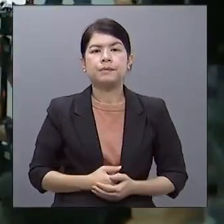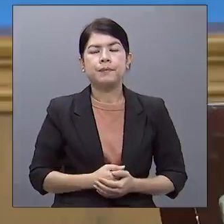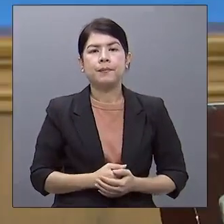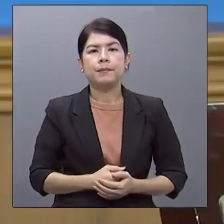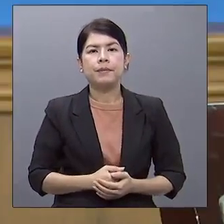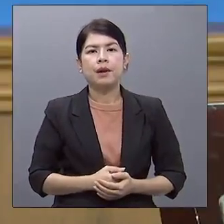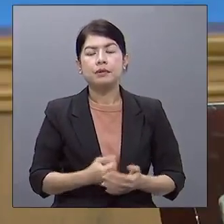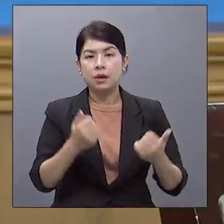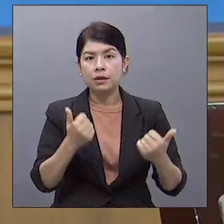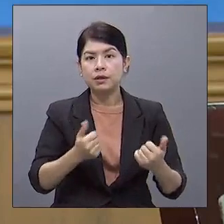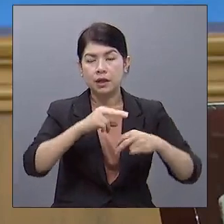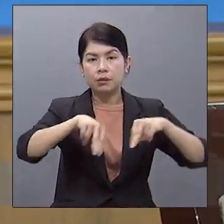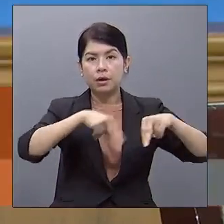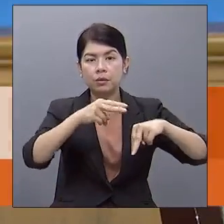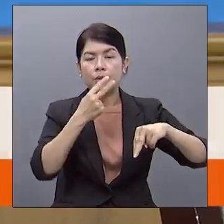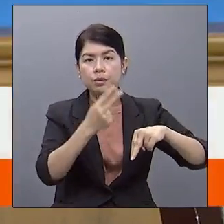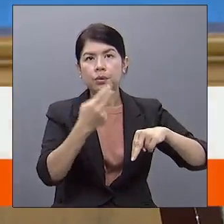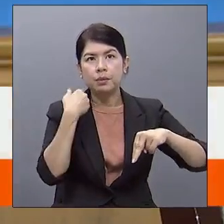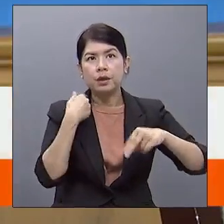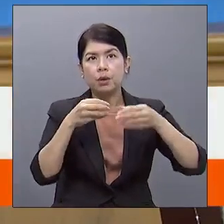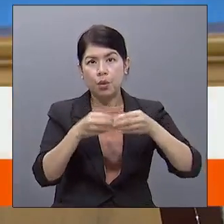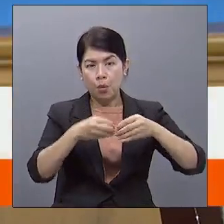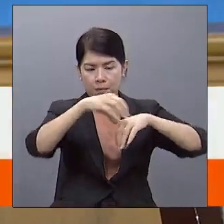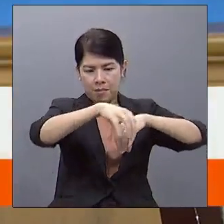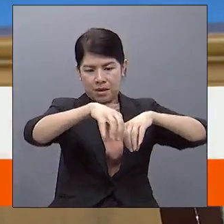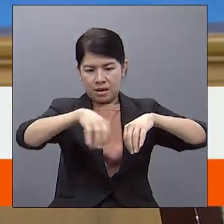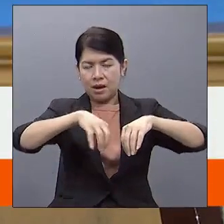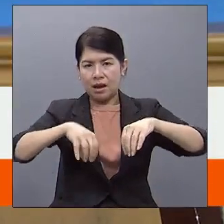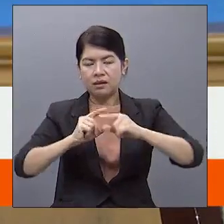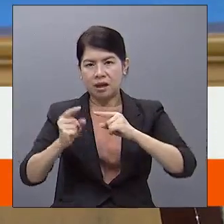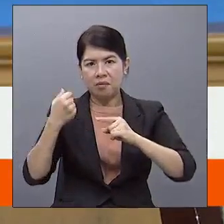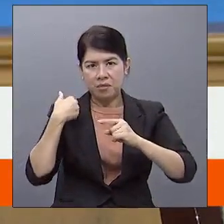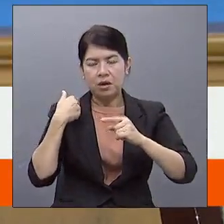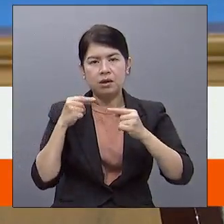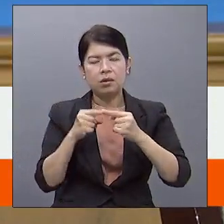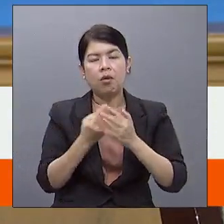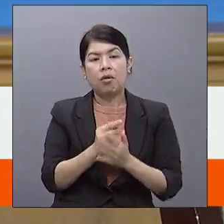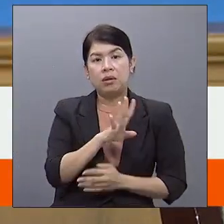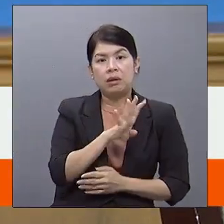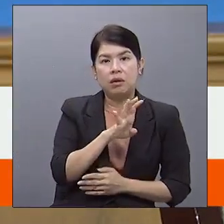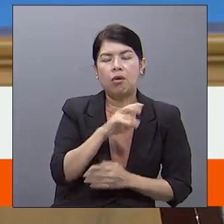นี้เราเจอที่เป็นเครือข่ายแล้วเขาเนี่ยประมาณ 400กว่าหยวน